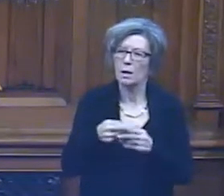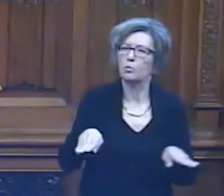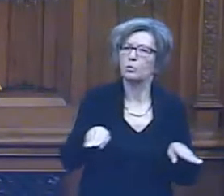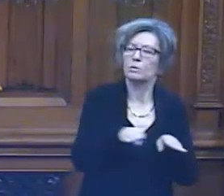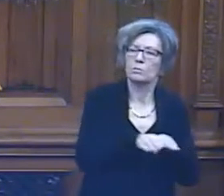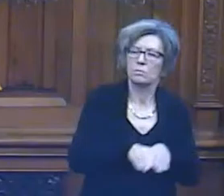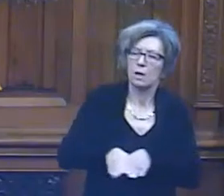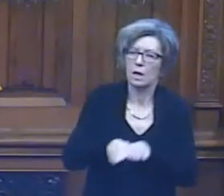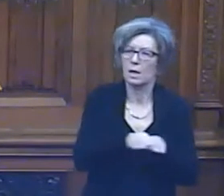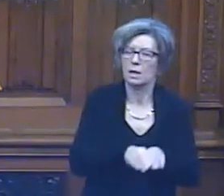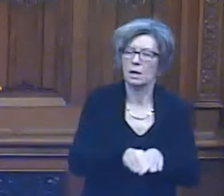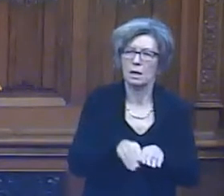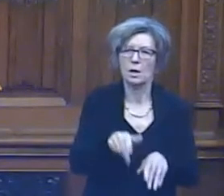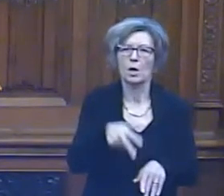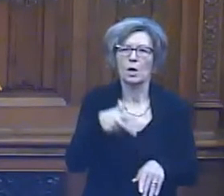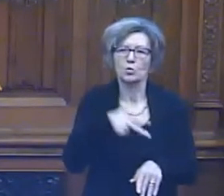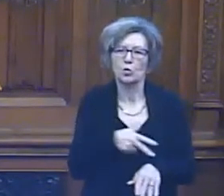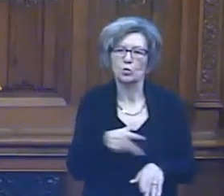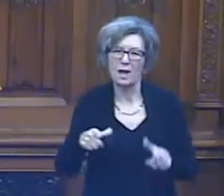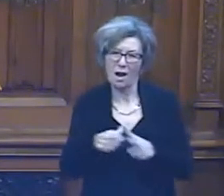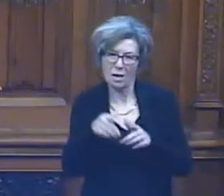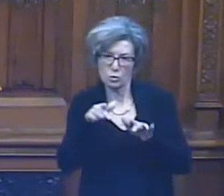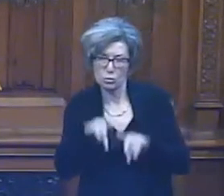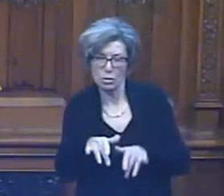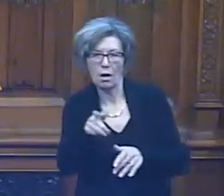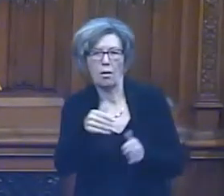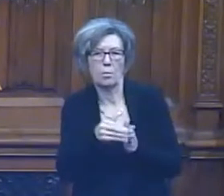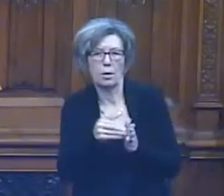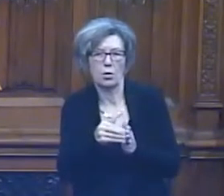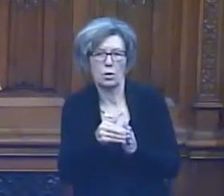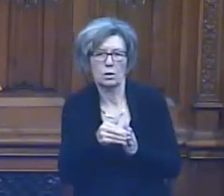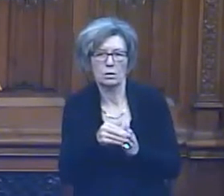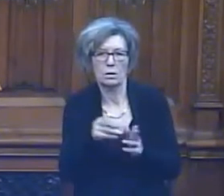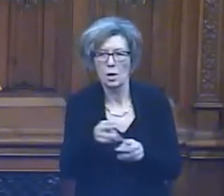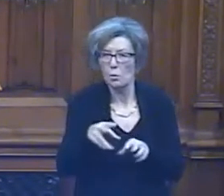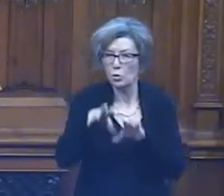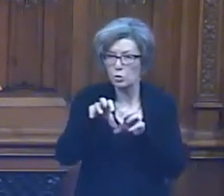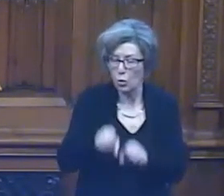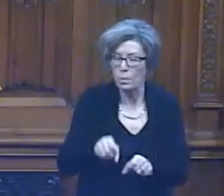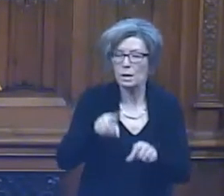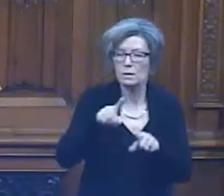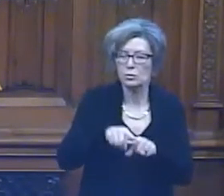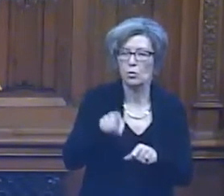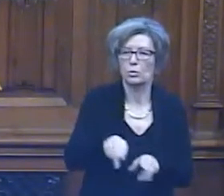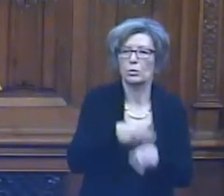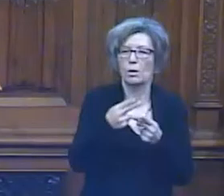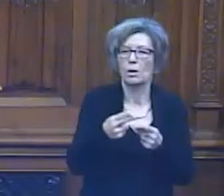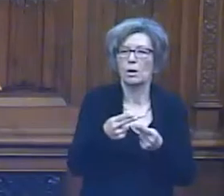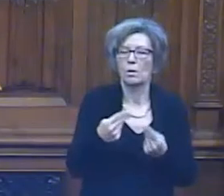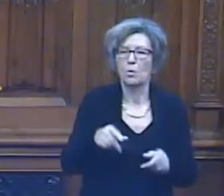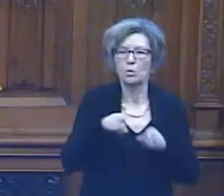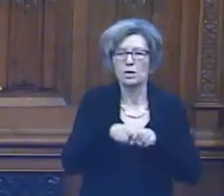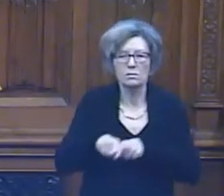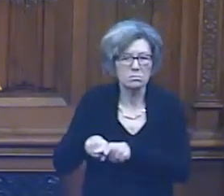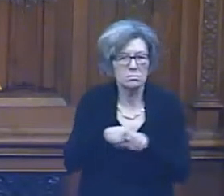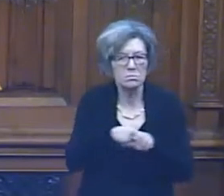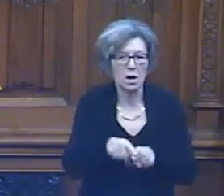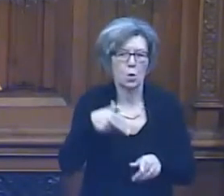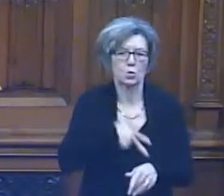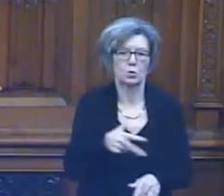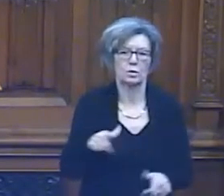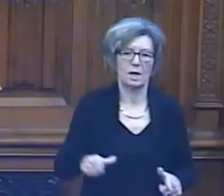bundeseinheitliche Sozialleistung brauchen, also klare Bundeskompetenz, aber auch bundeseinheitliche Sozialleistung, die